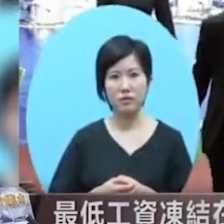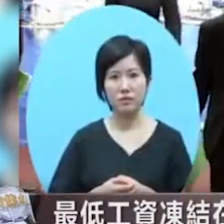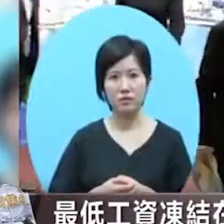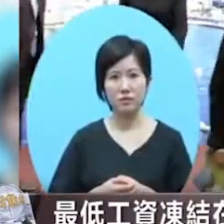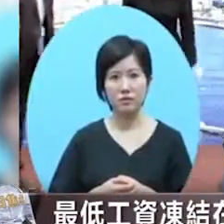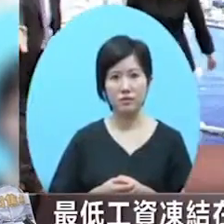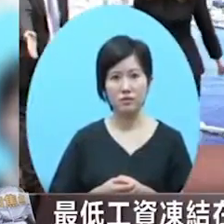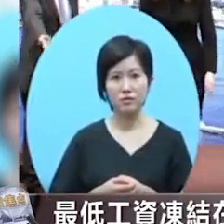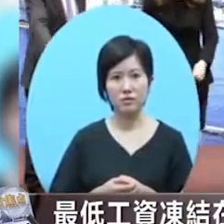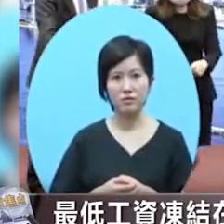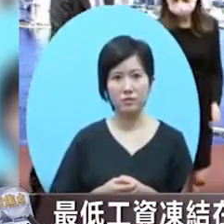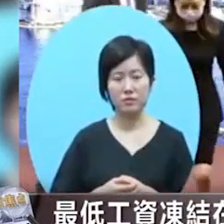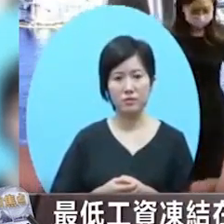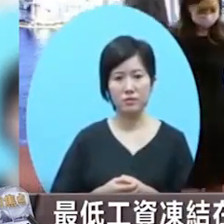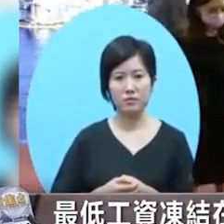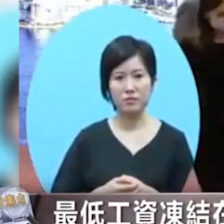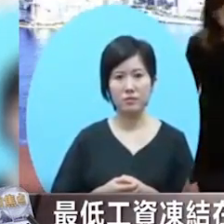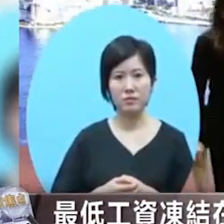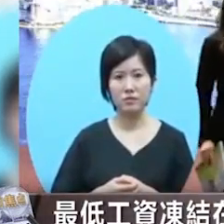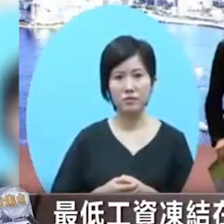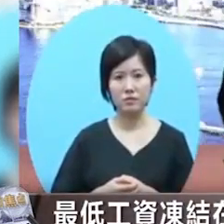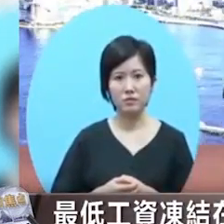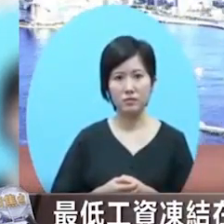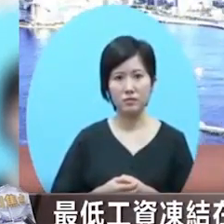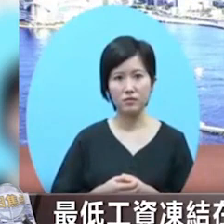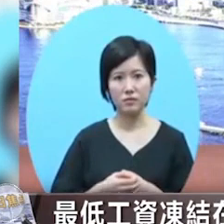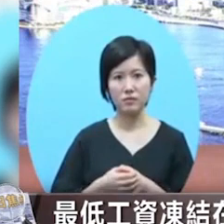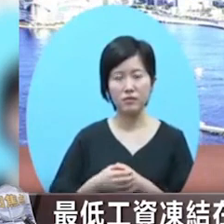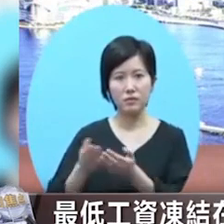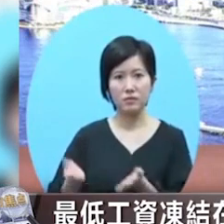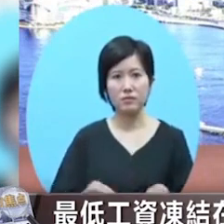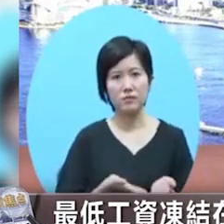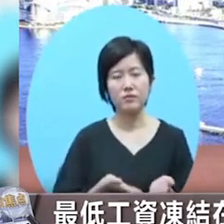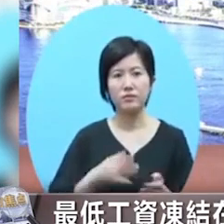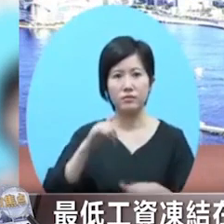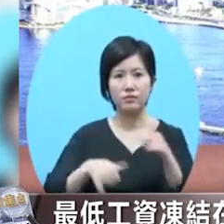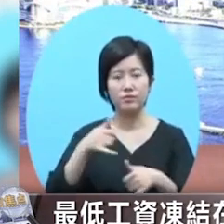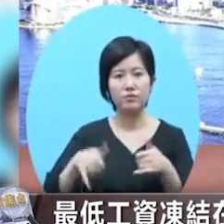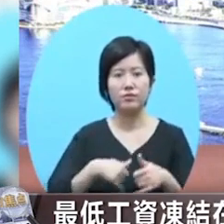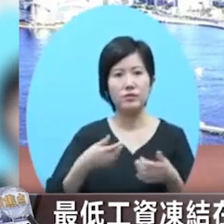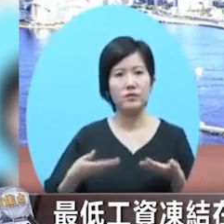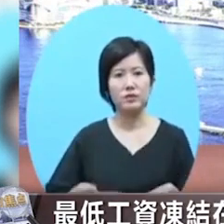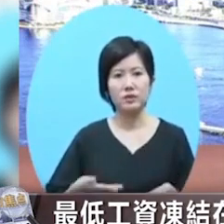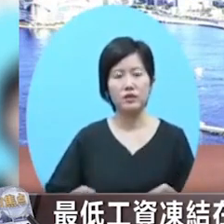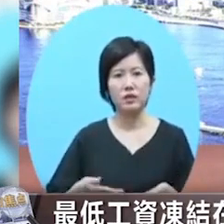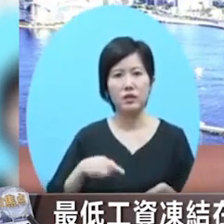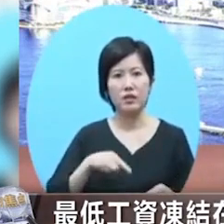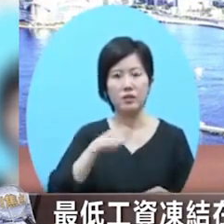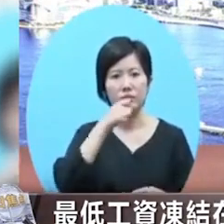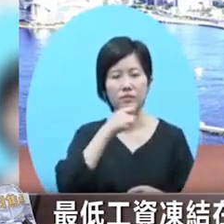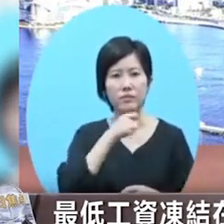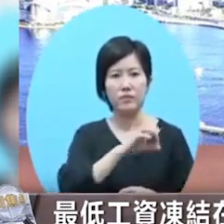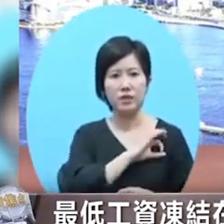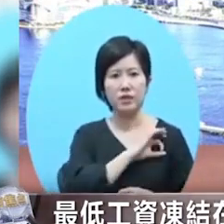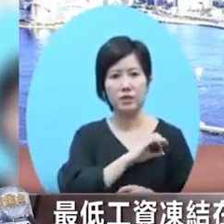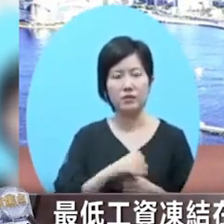政府今日宣布维持最低工资时薪37.5元，是条例由2011年实施以嚟首次冻结升幅。